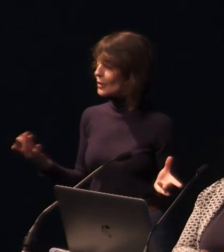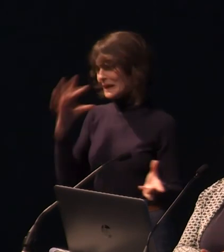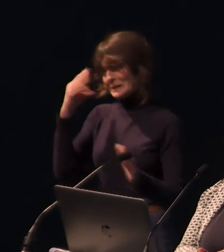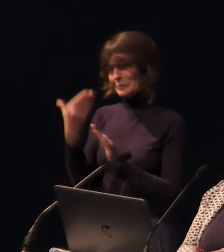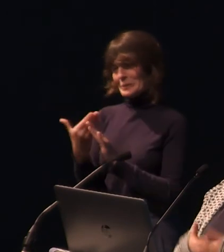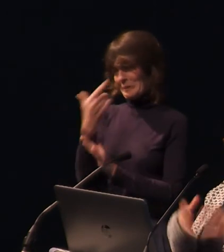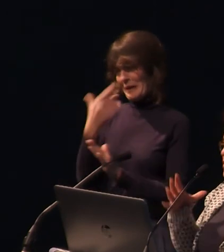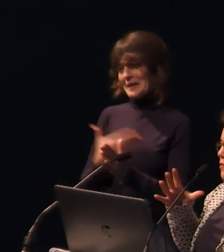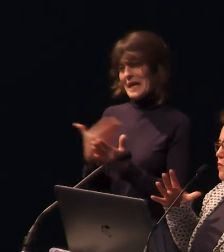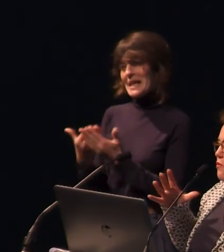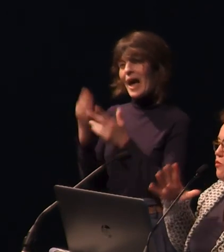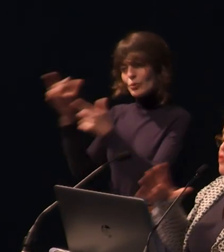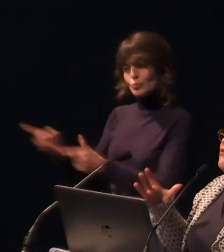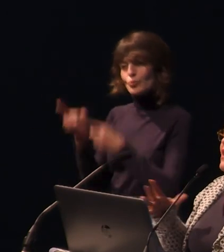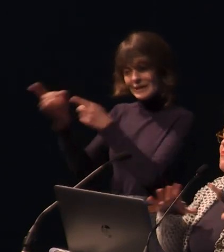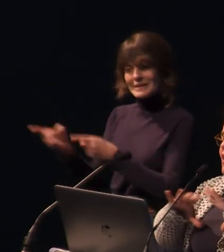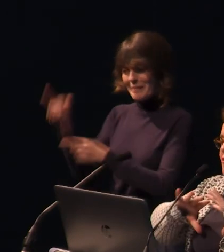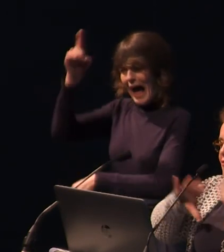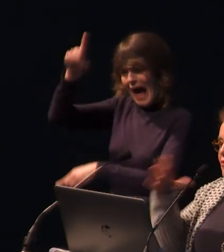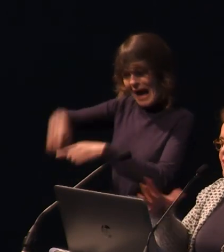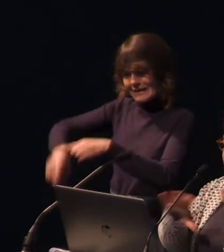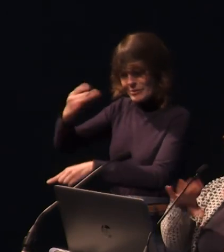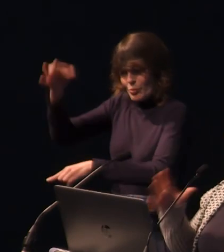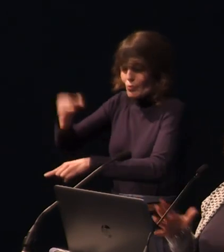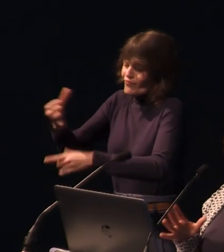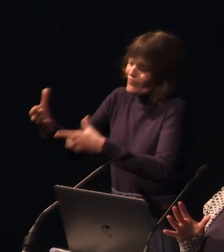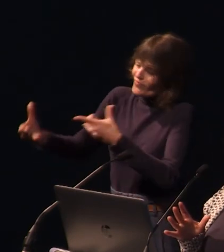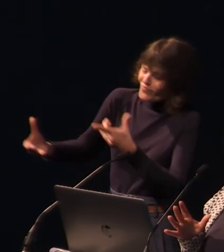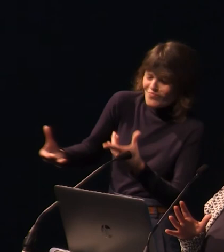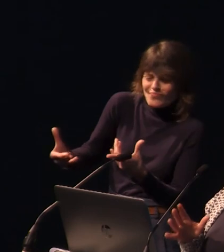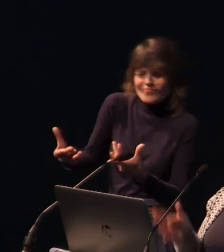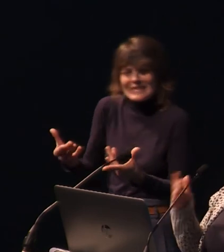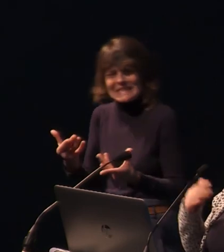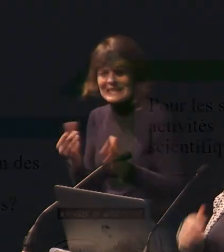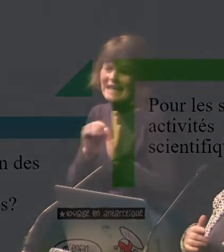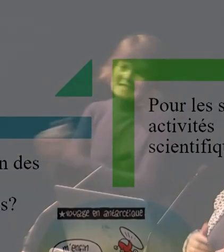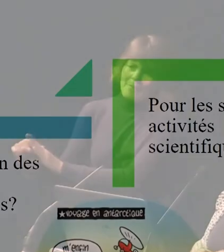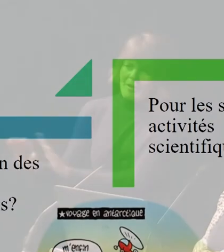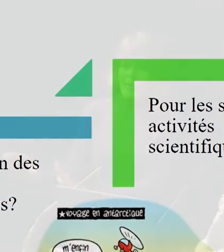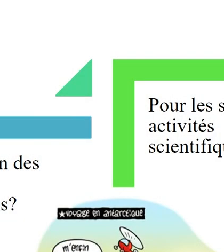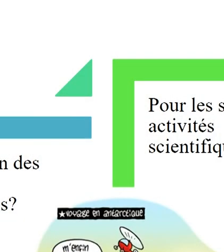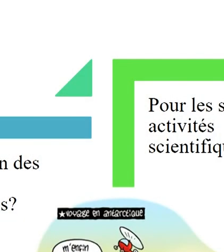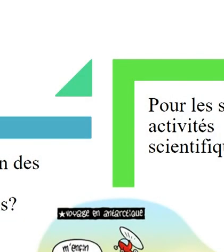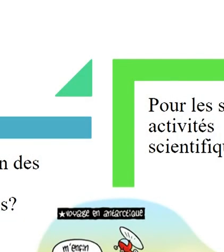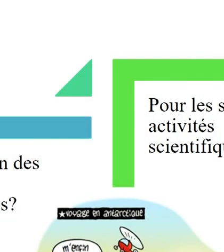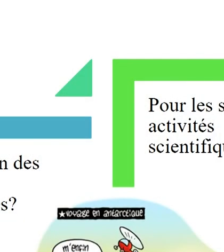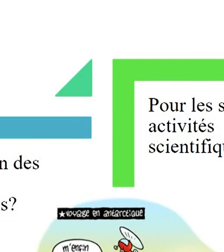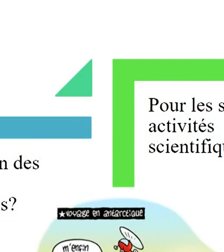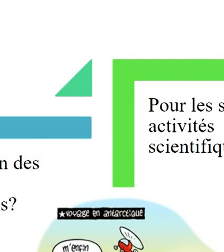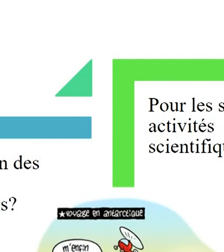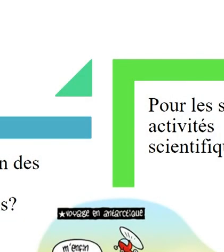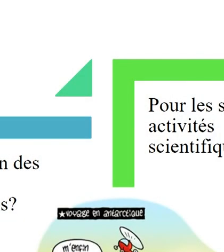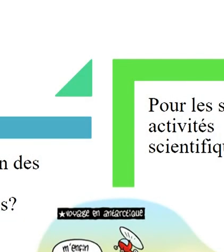extrême je pense qu'on ne devrait pas faire de l'antarctique une bulle protégée en revanche elle est